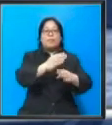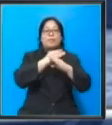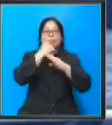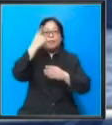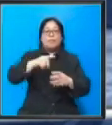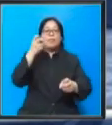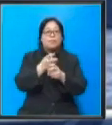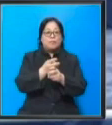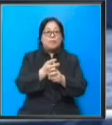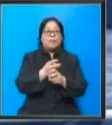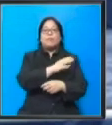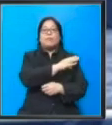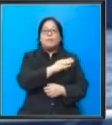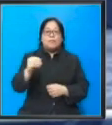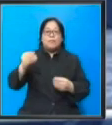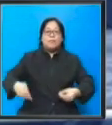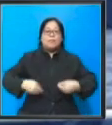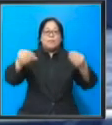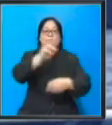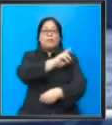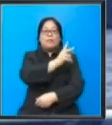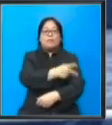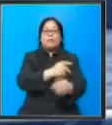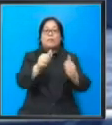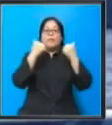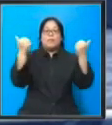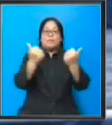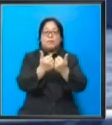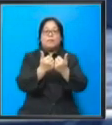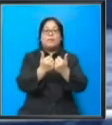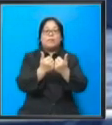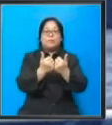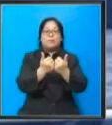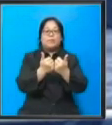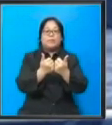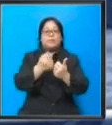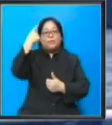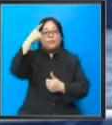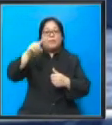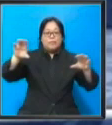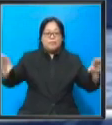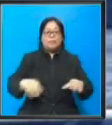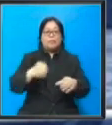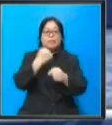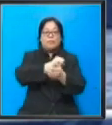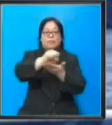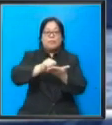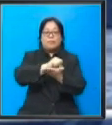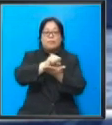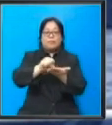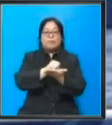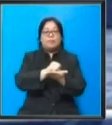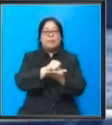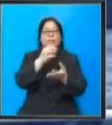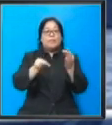memudaratkan serta memberi kuasa kepada agency penguasaan untuk menjalankan siasat and terhadap